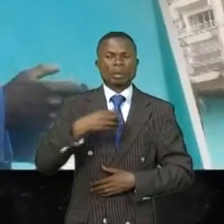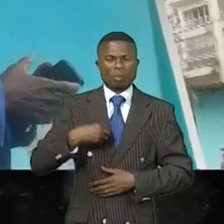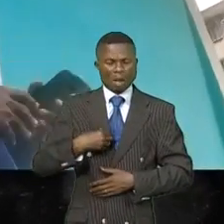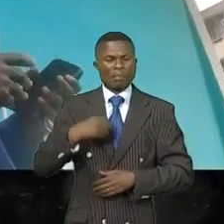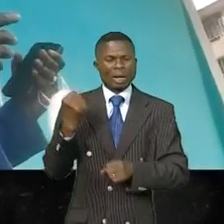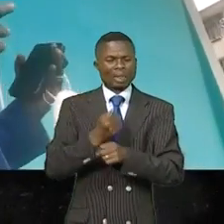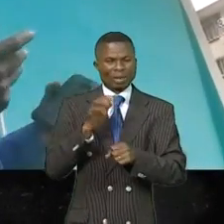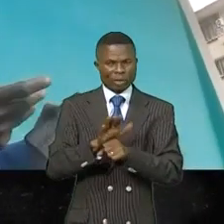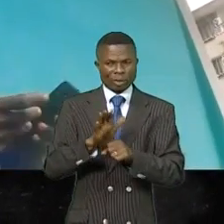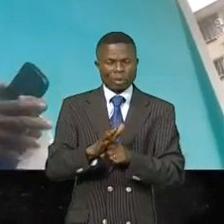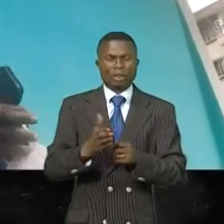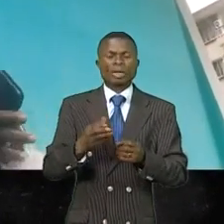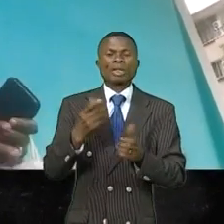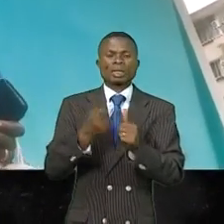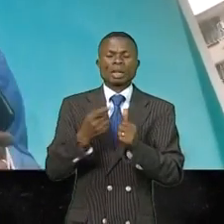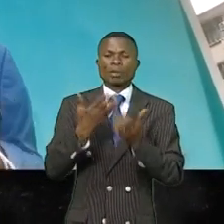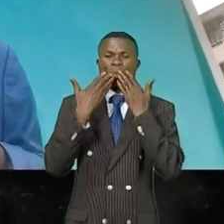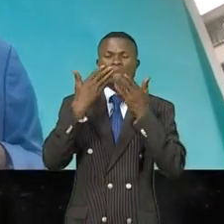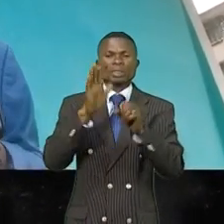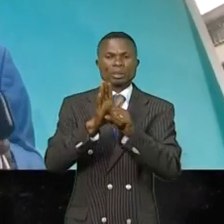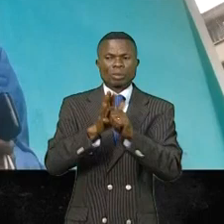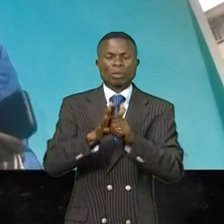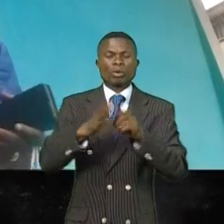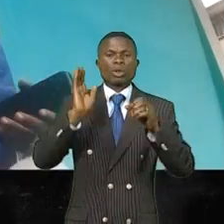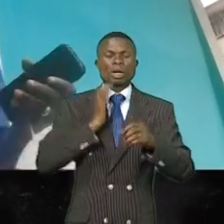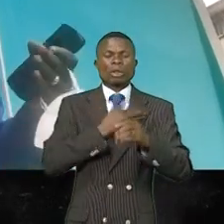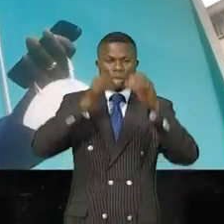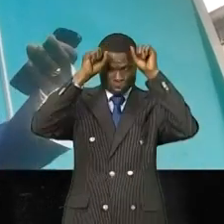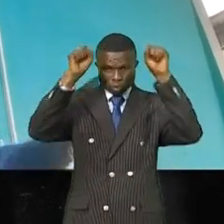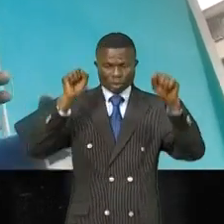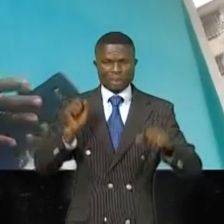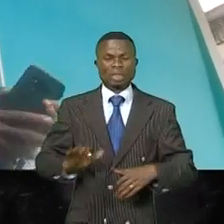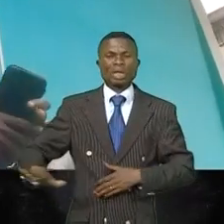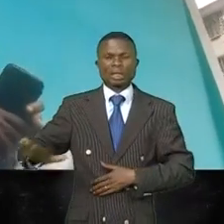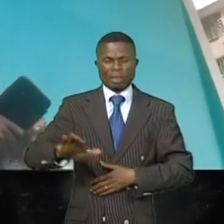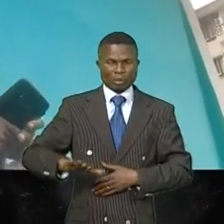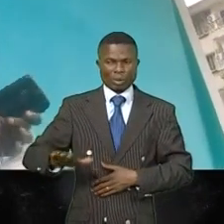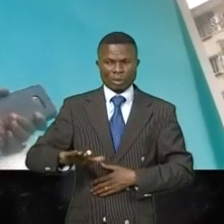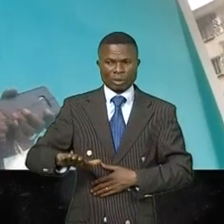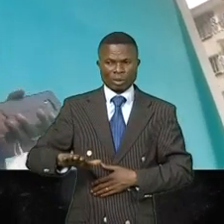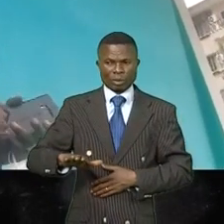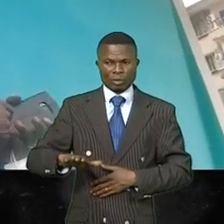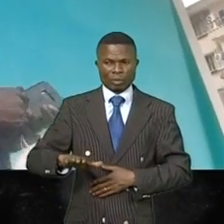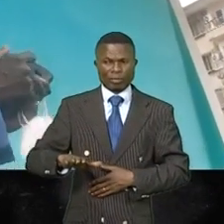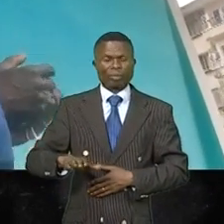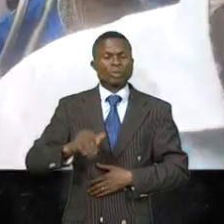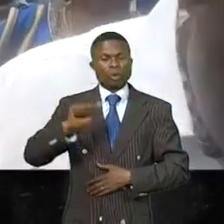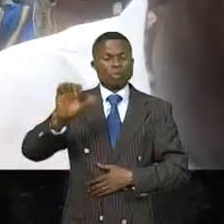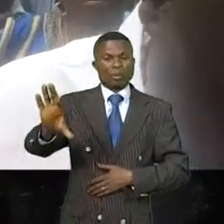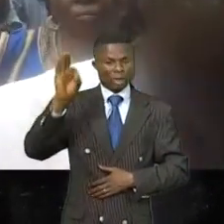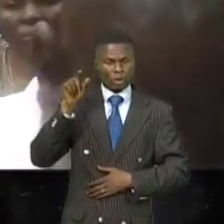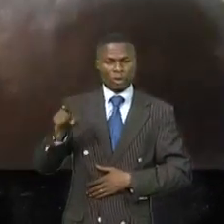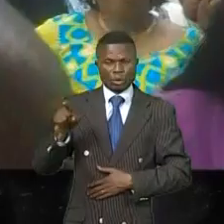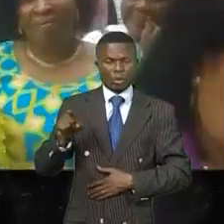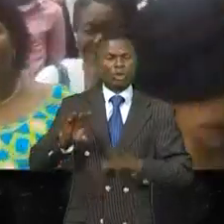fer. Remercier l'autorité suprême de la nation qui a porté son choix sur elle.